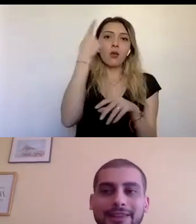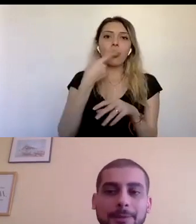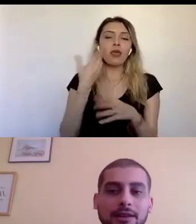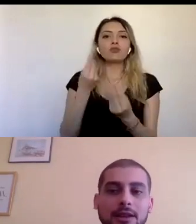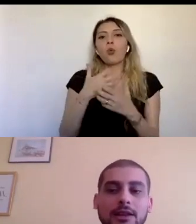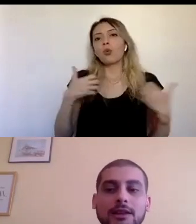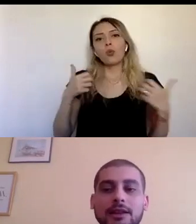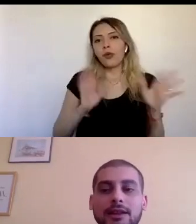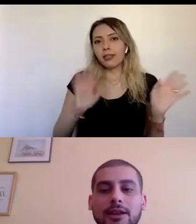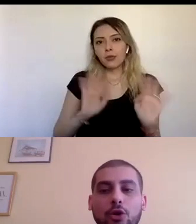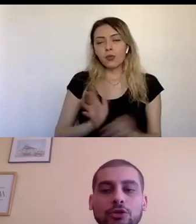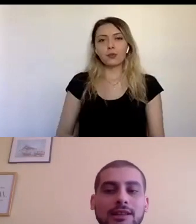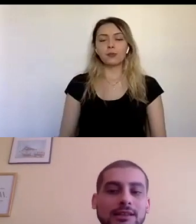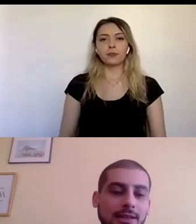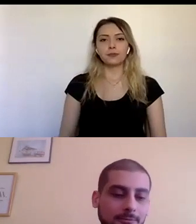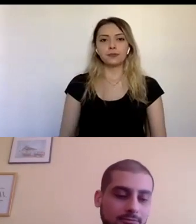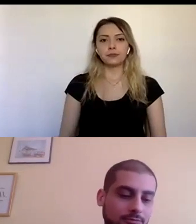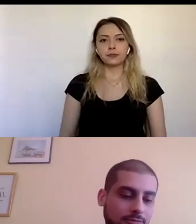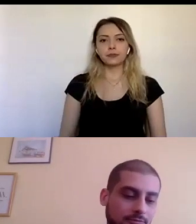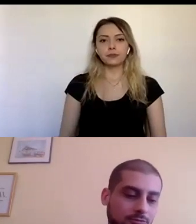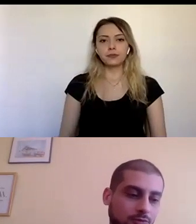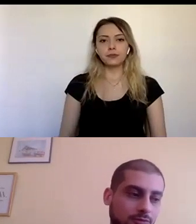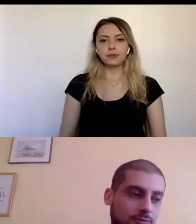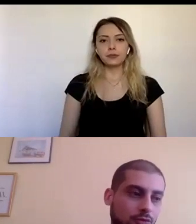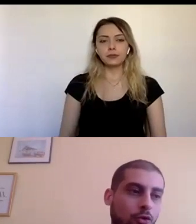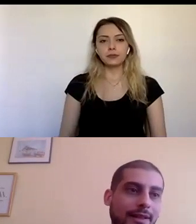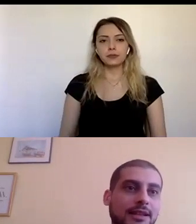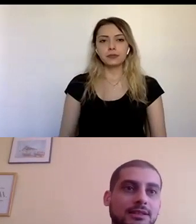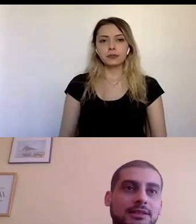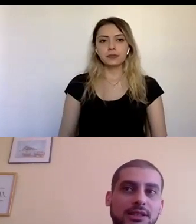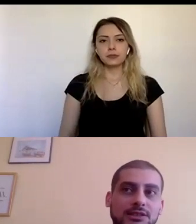EFF gibi özellikle